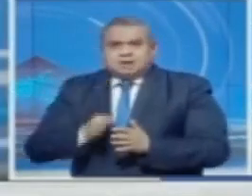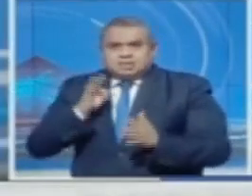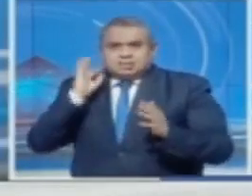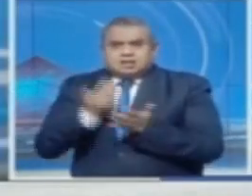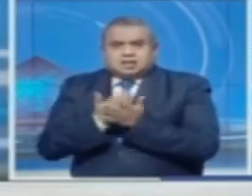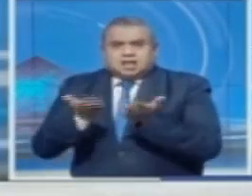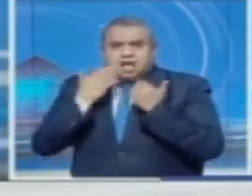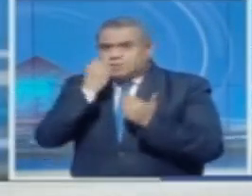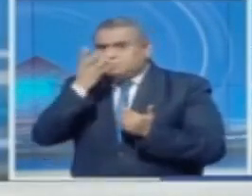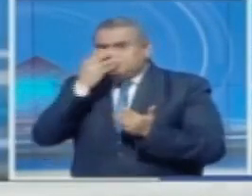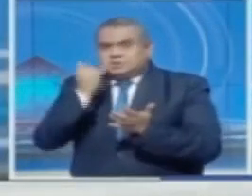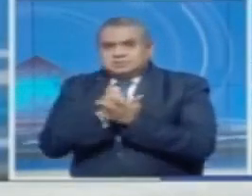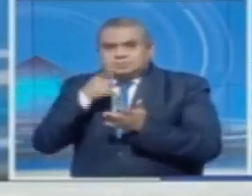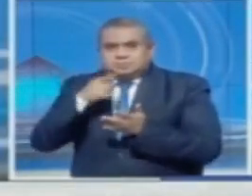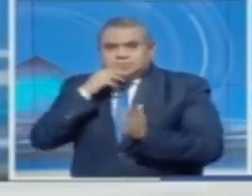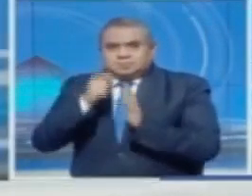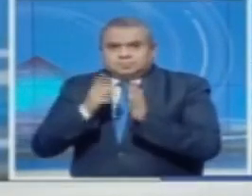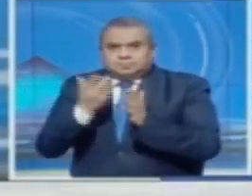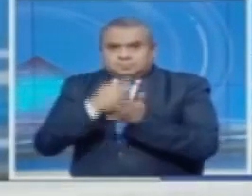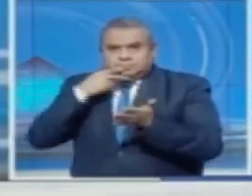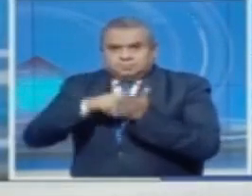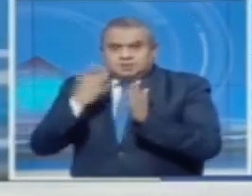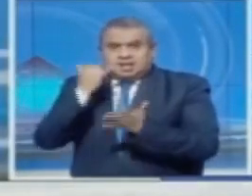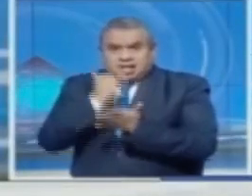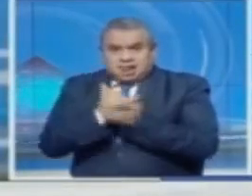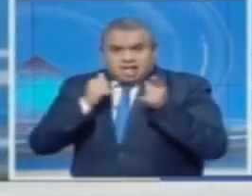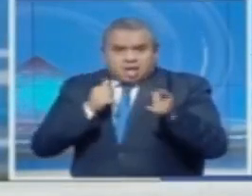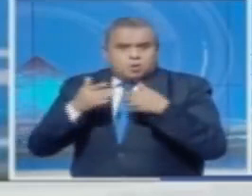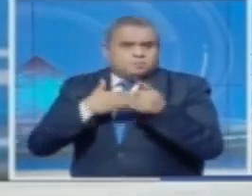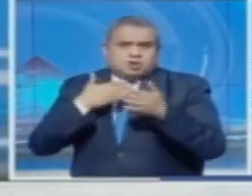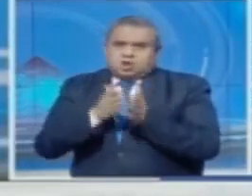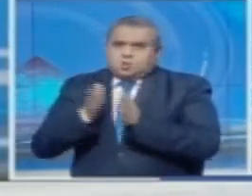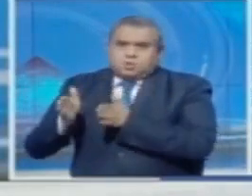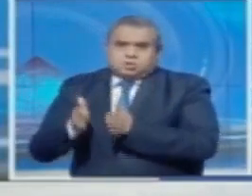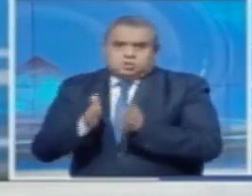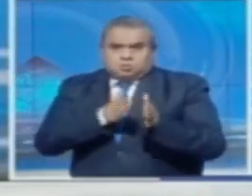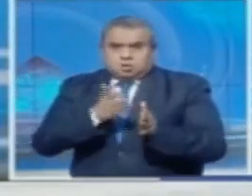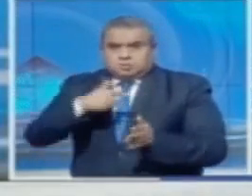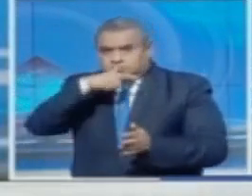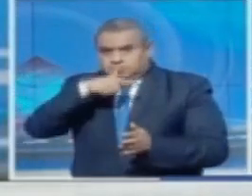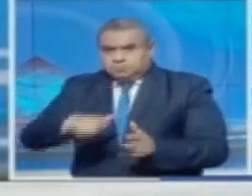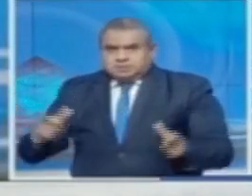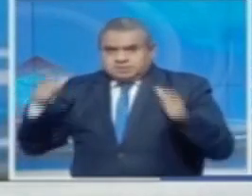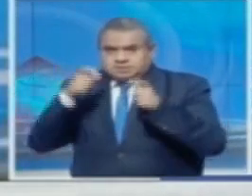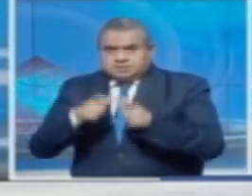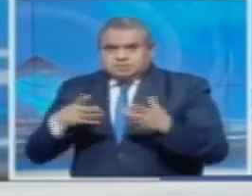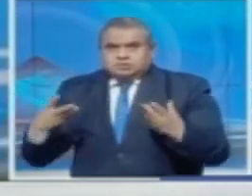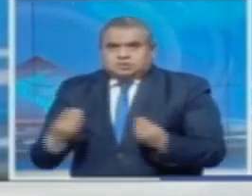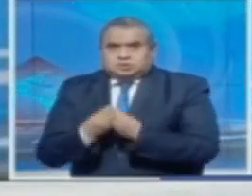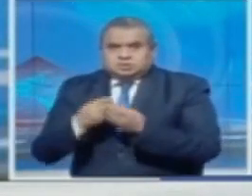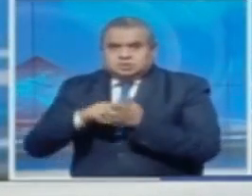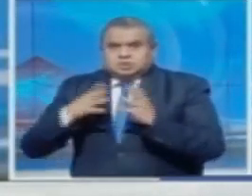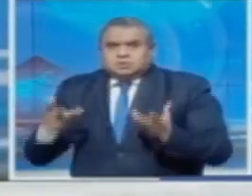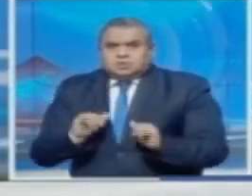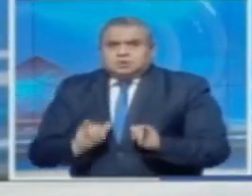التغيير المناخي رغم أنها ليست المتسبب الأول فيها. وفي كلمته خلال جلسة